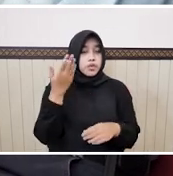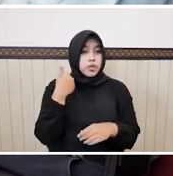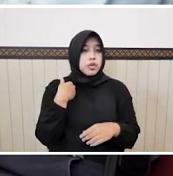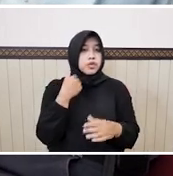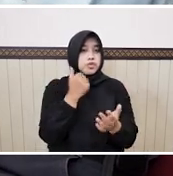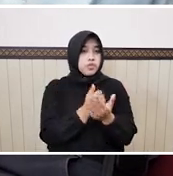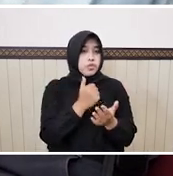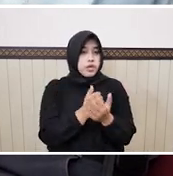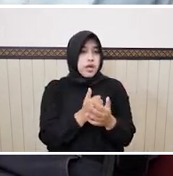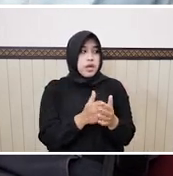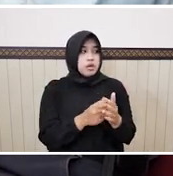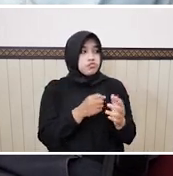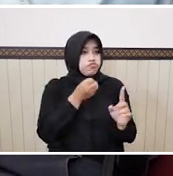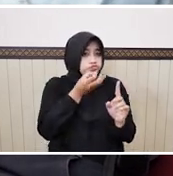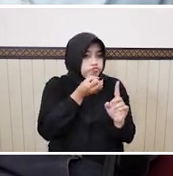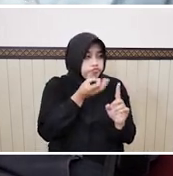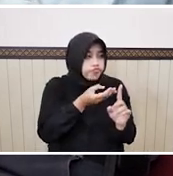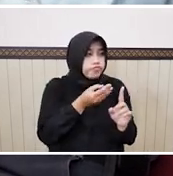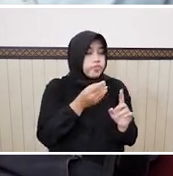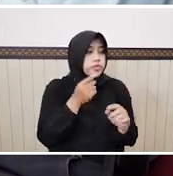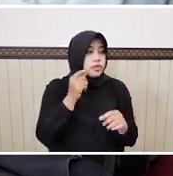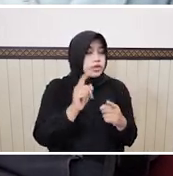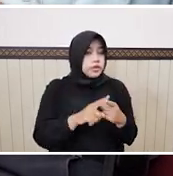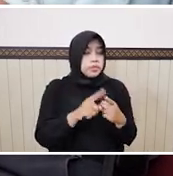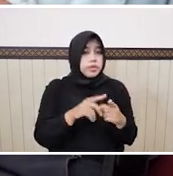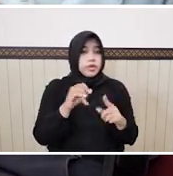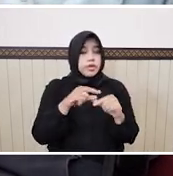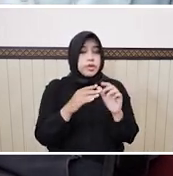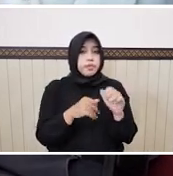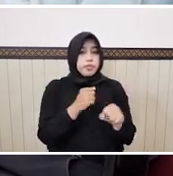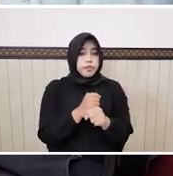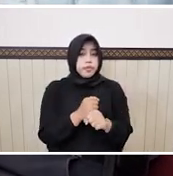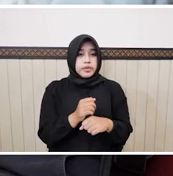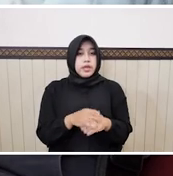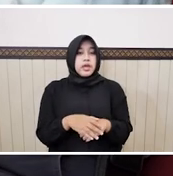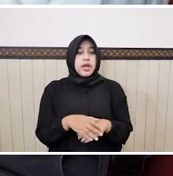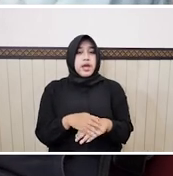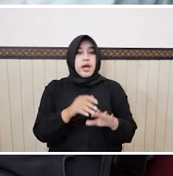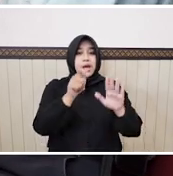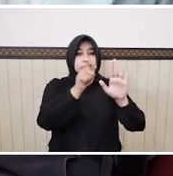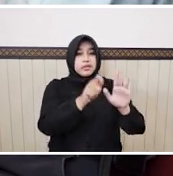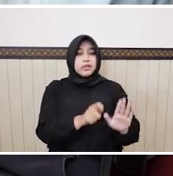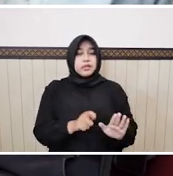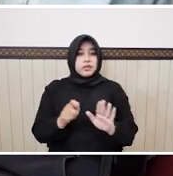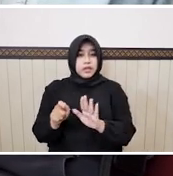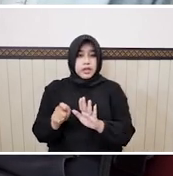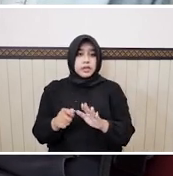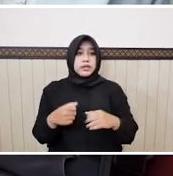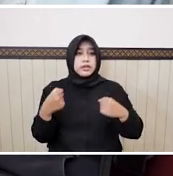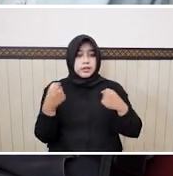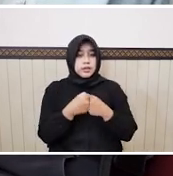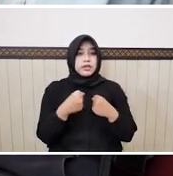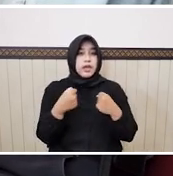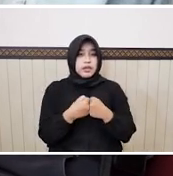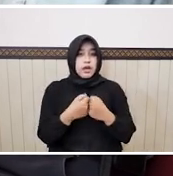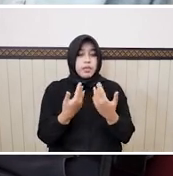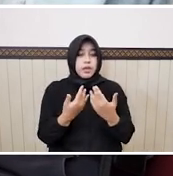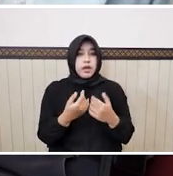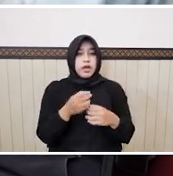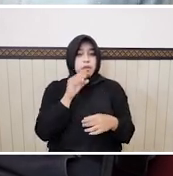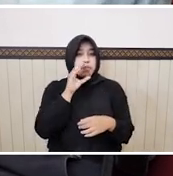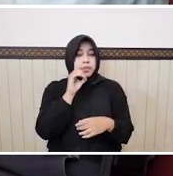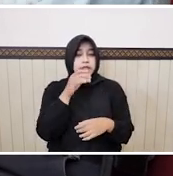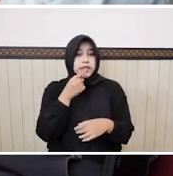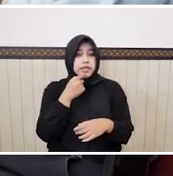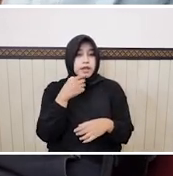Mbak Ipung ini sebetulnya kami arsitek yang kemudian dikompori ditantang bahkan gitu untuk berbicara